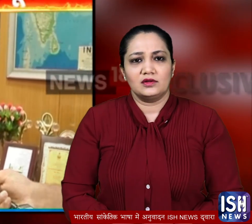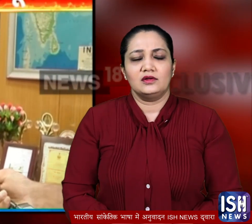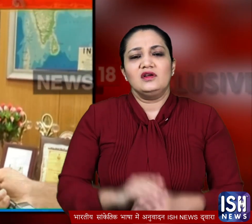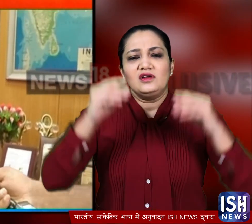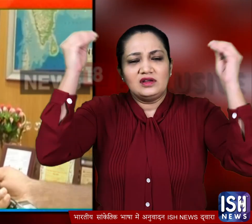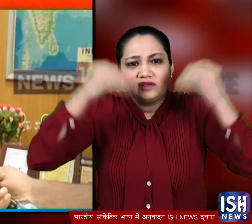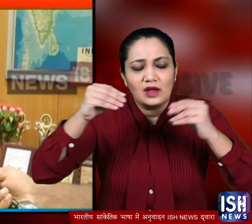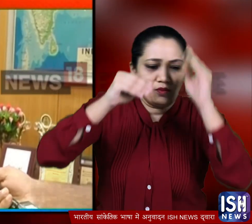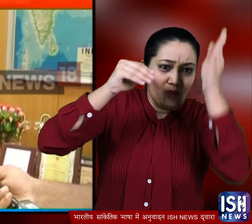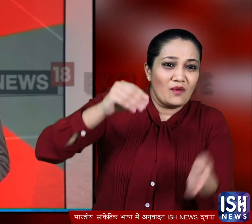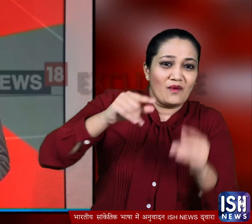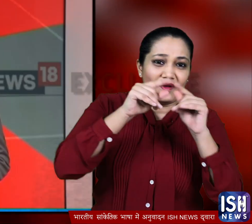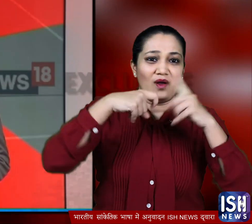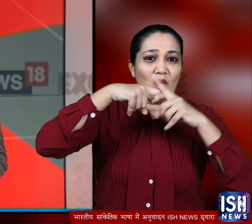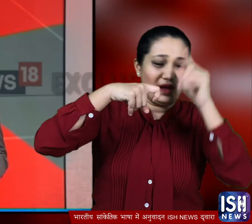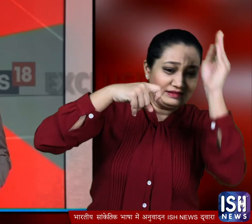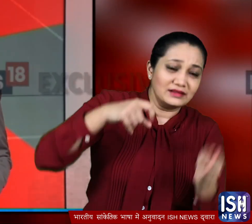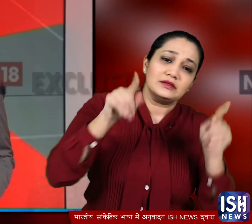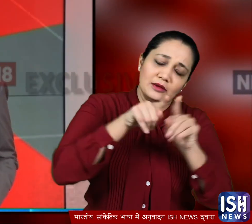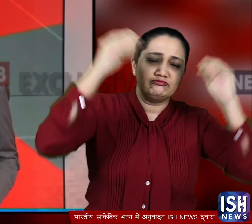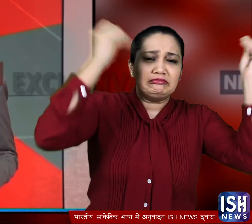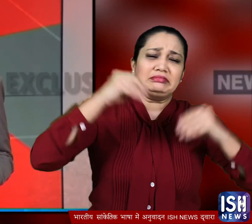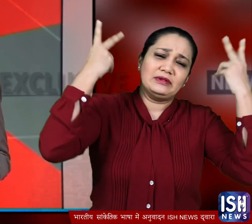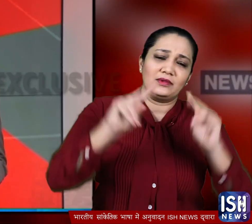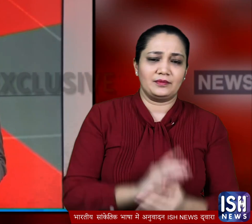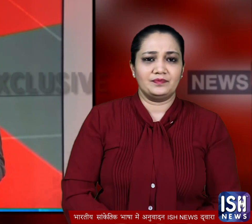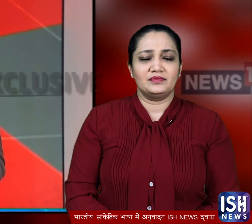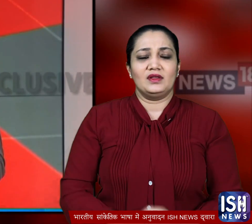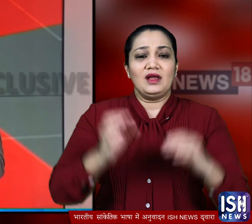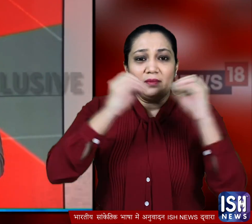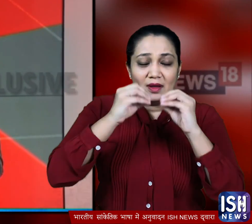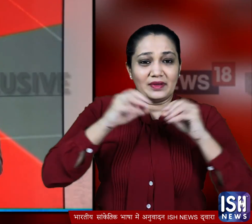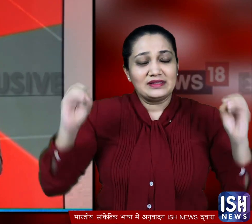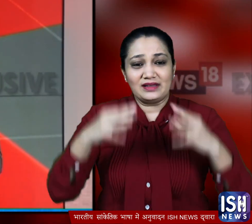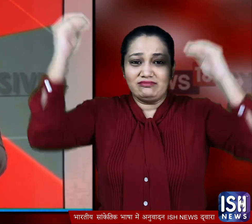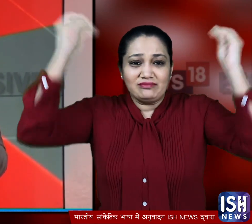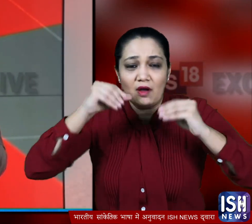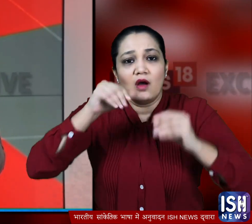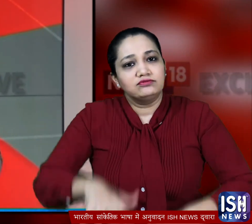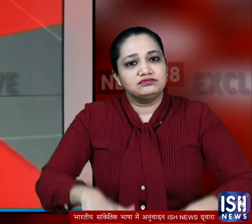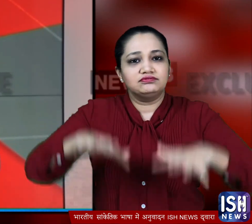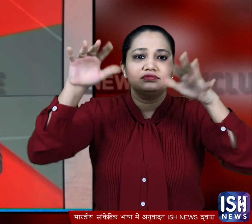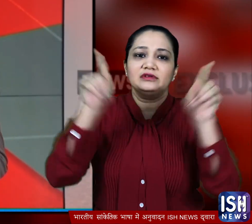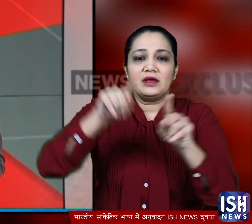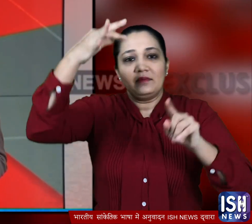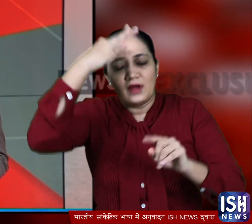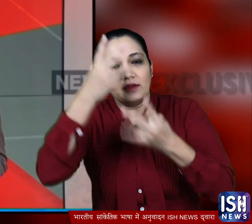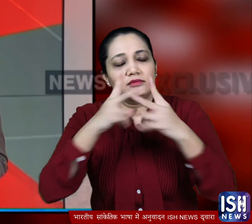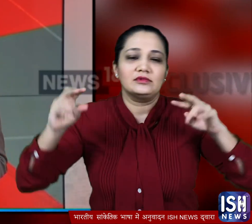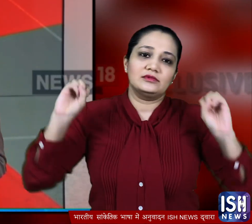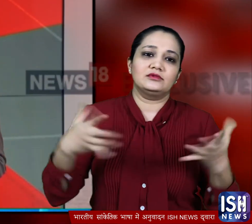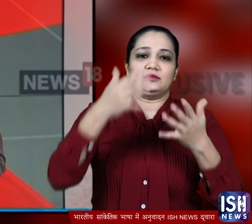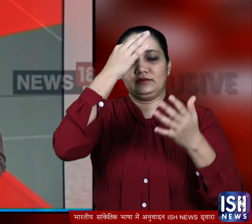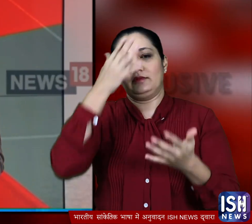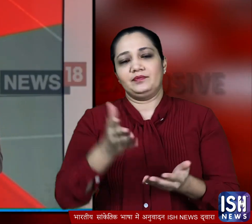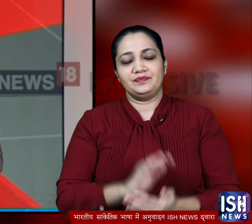होगा वो कोंकण बेल्ट में होगा। सौभाग्य की एक बात यह कि मुंबई में मानसून की आहट के साथ ही जलभराव भी से होने वाली मुसीबतों की चिंता भी